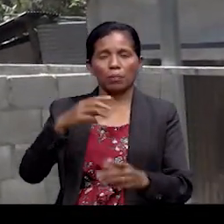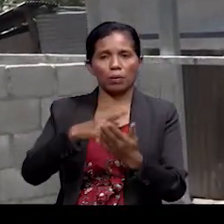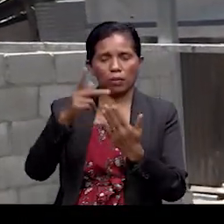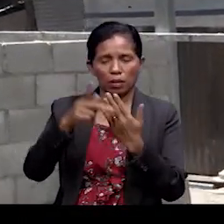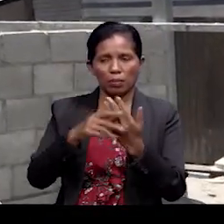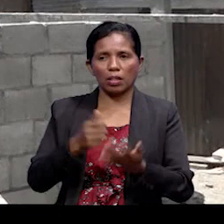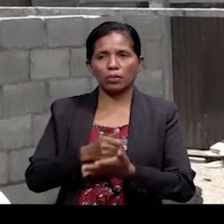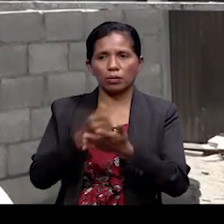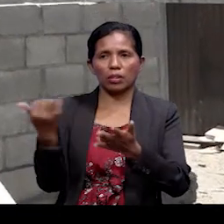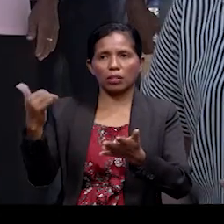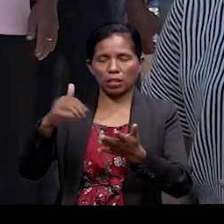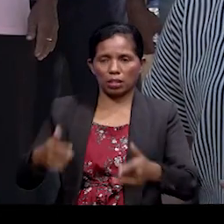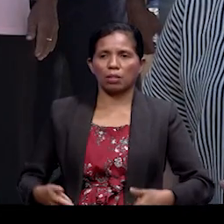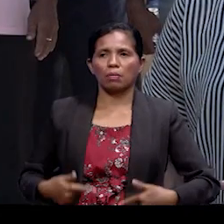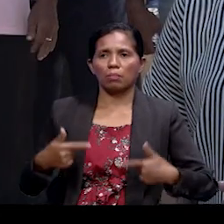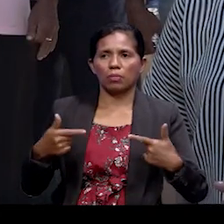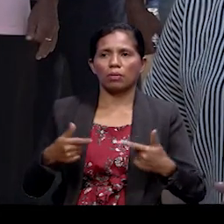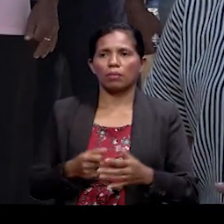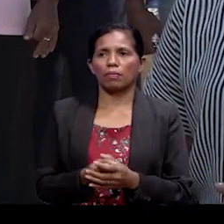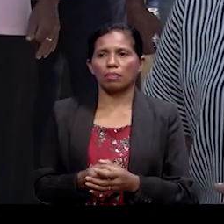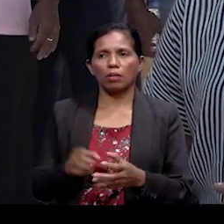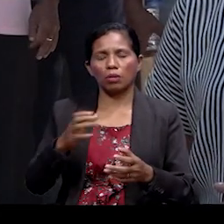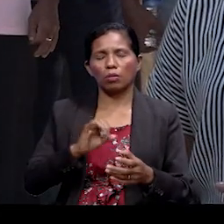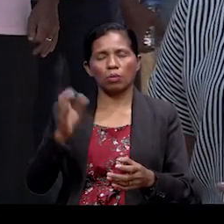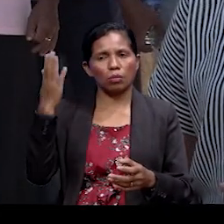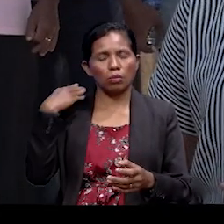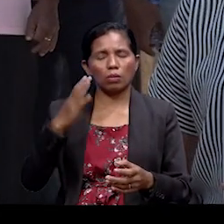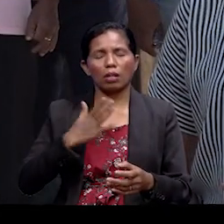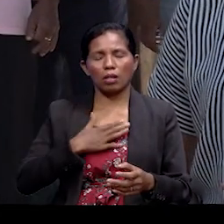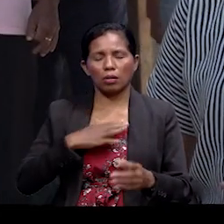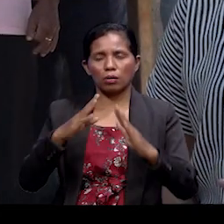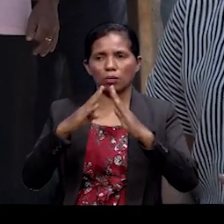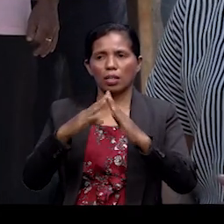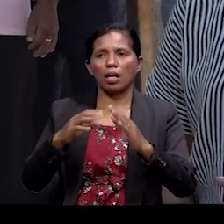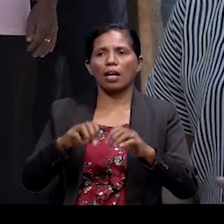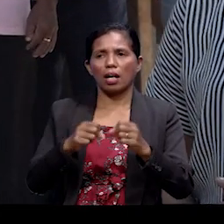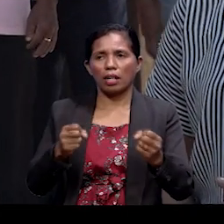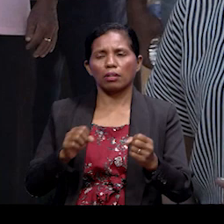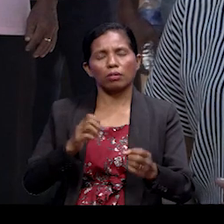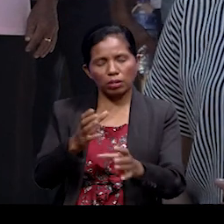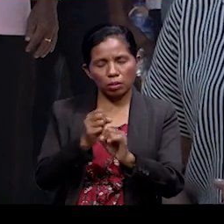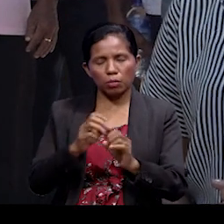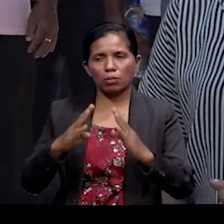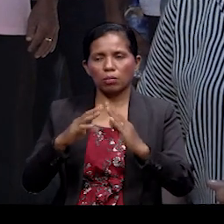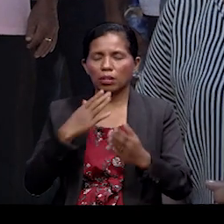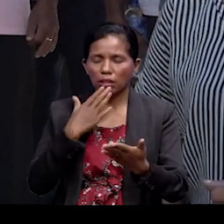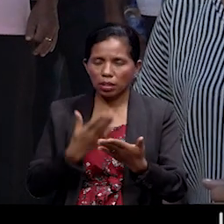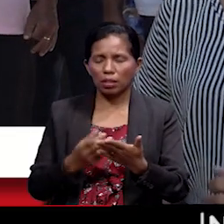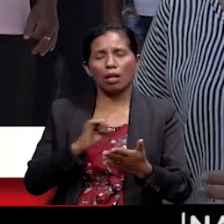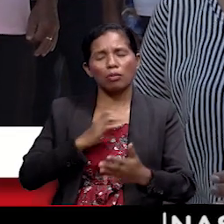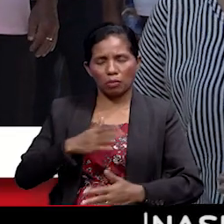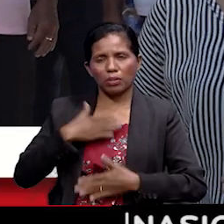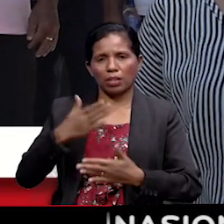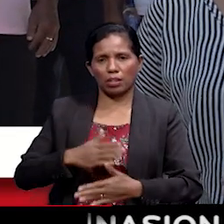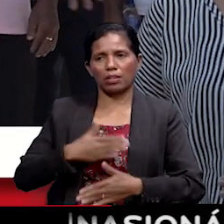sirane moris Ah, pesia sampa ulu kau lah maaf ni baru be hasil fal umar dia nak kunci enti na. Nah, ni baru orang